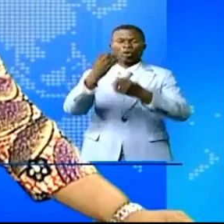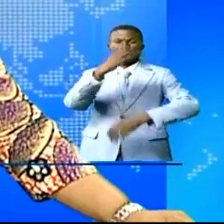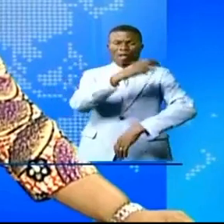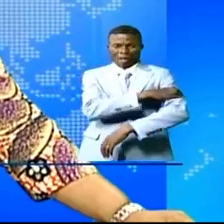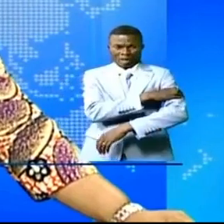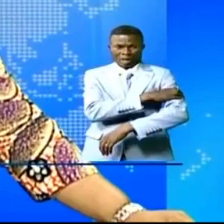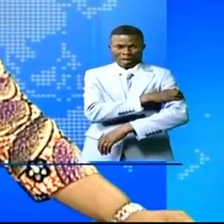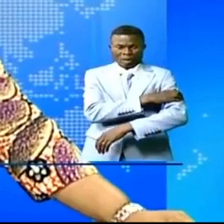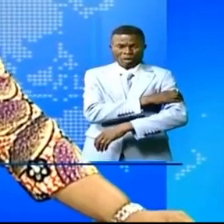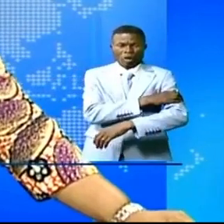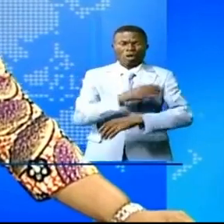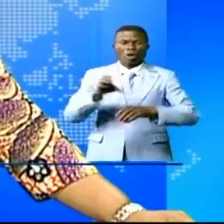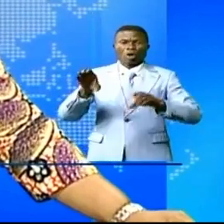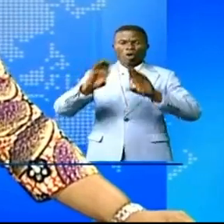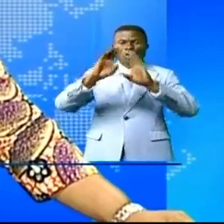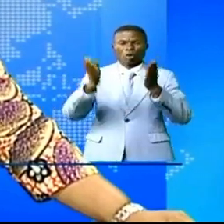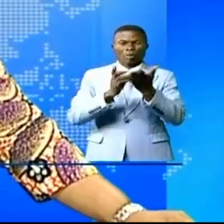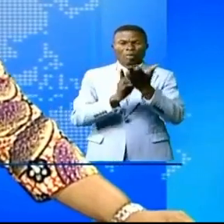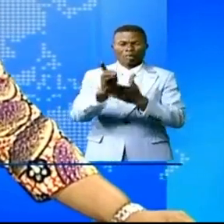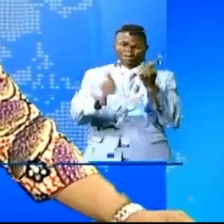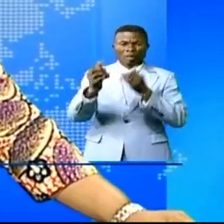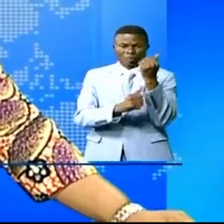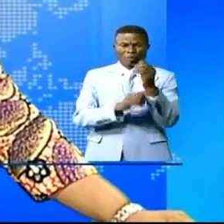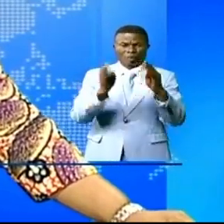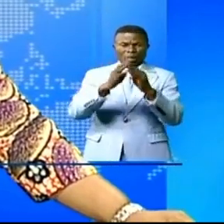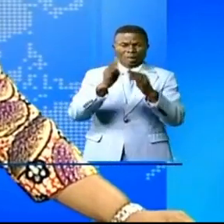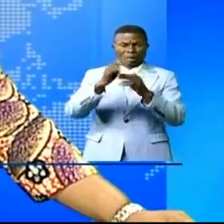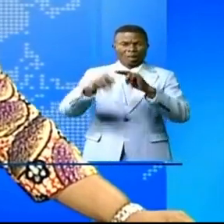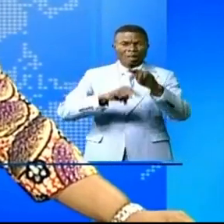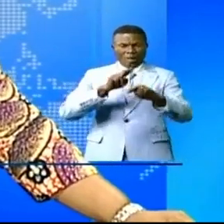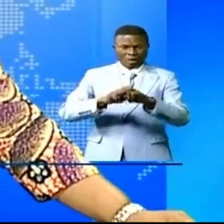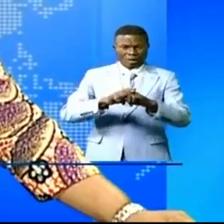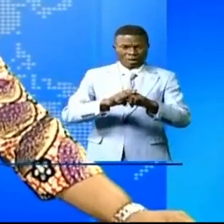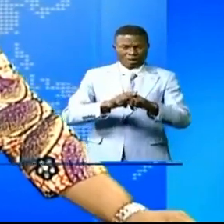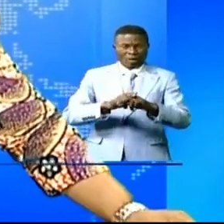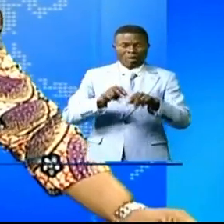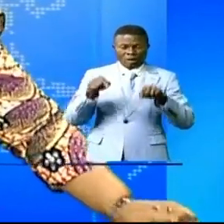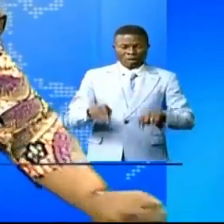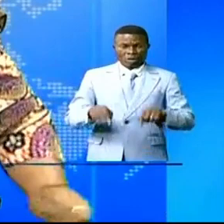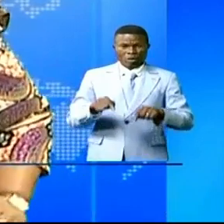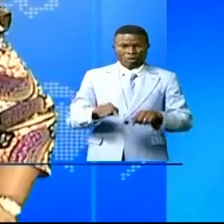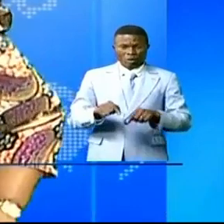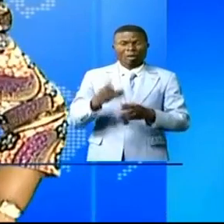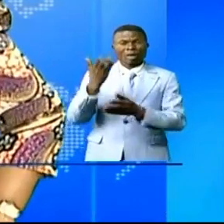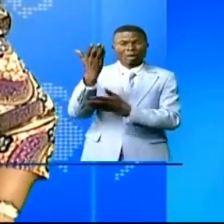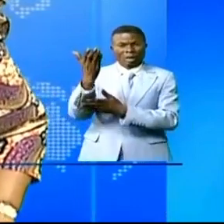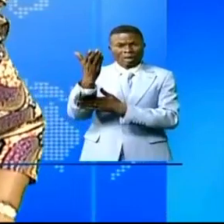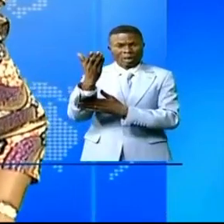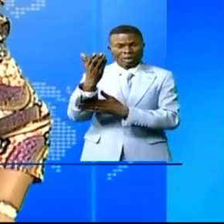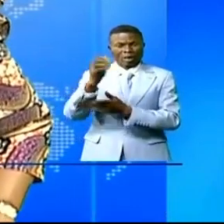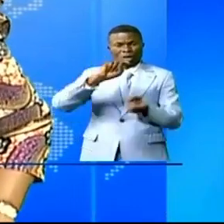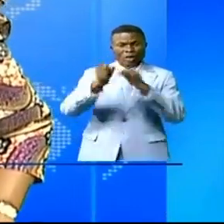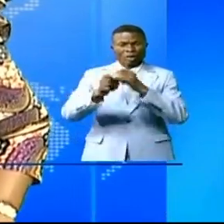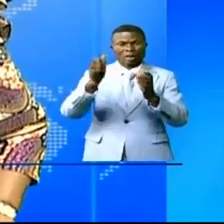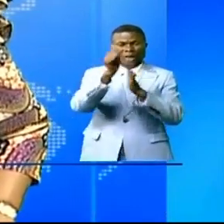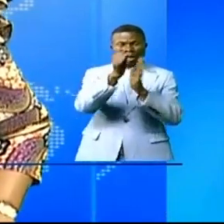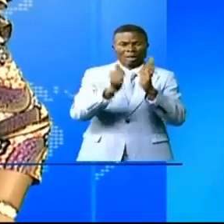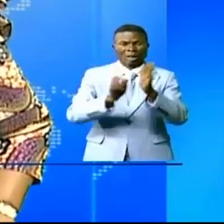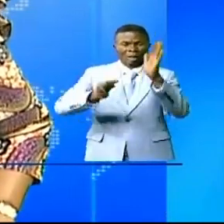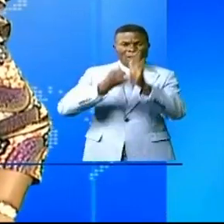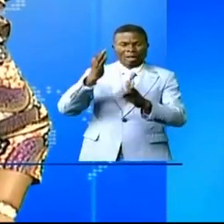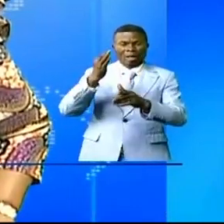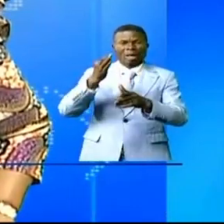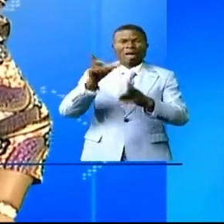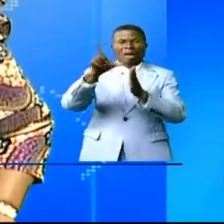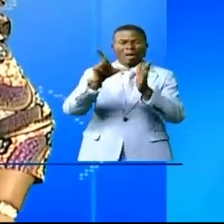à la commission des droits de l'homme de l'assemblée nationale aujourd'hui sont allés plaidé pour la révision de l'article 13 de la loi électorale